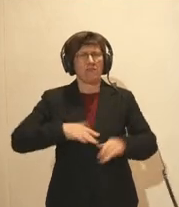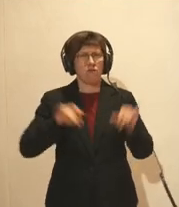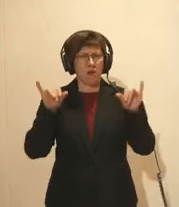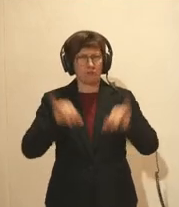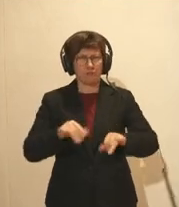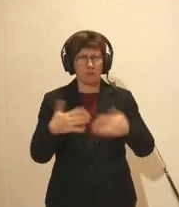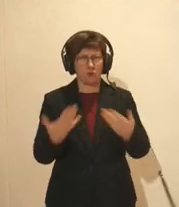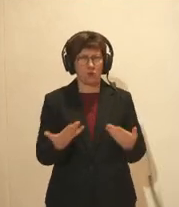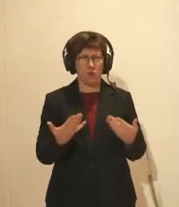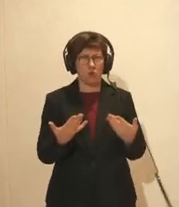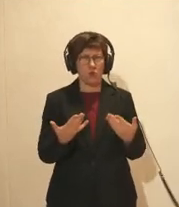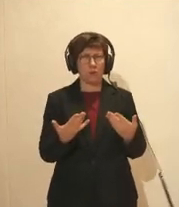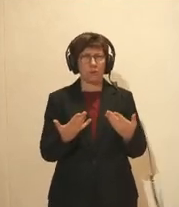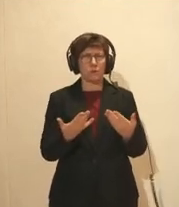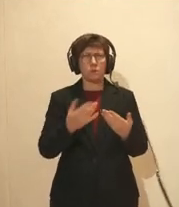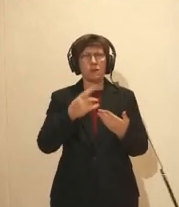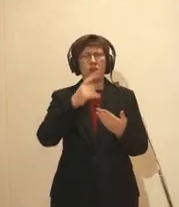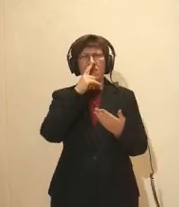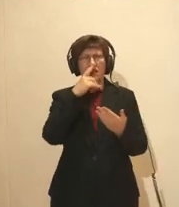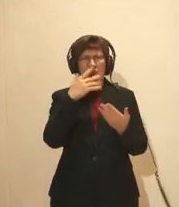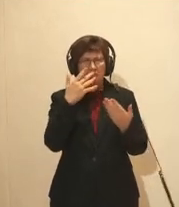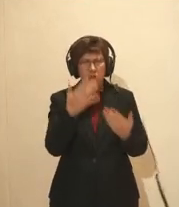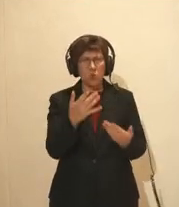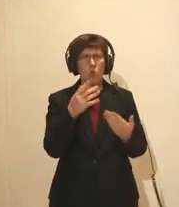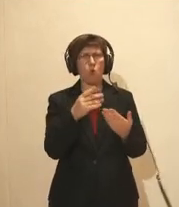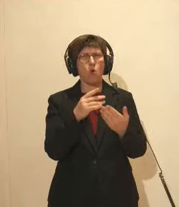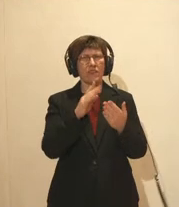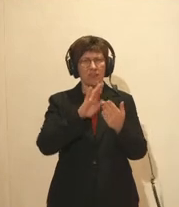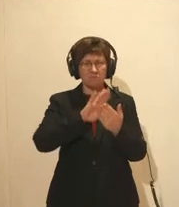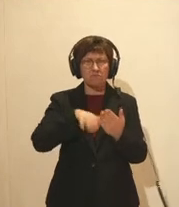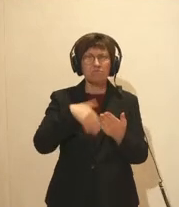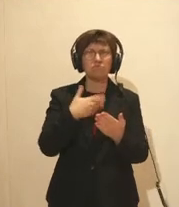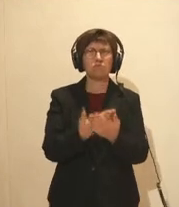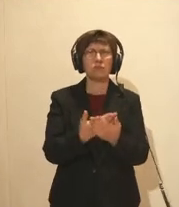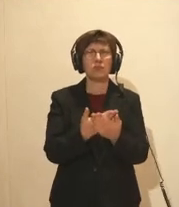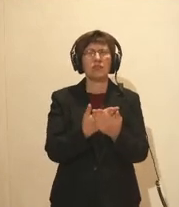das hat sie zu einer